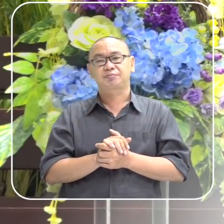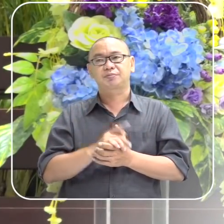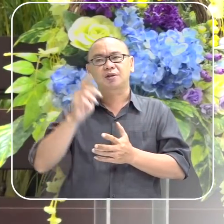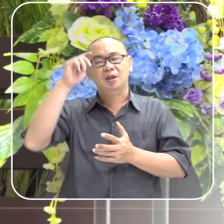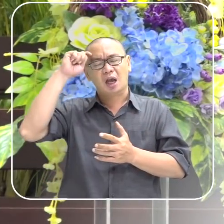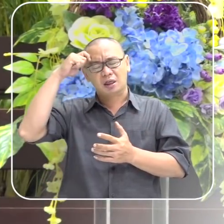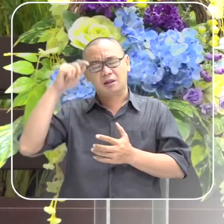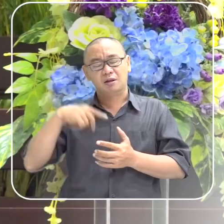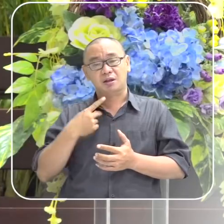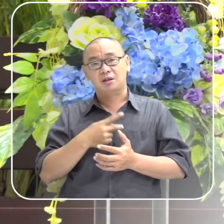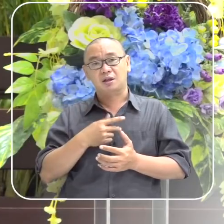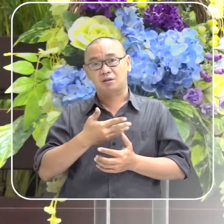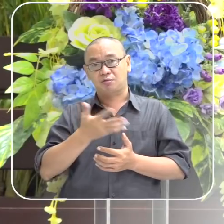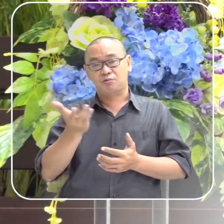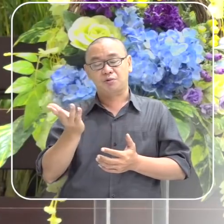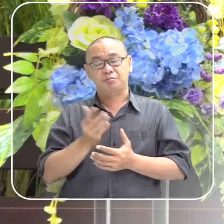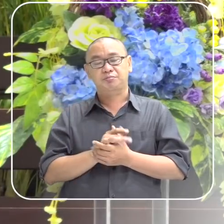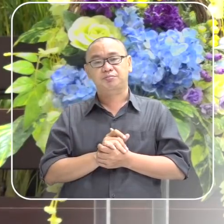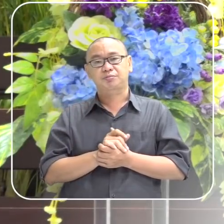Sebagai pengingat bagi kita semua,